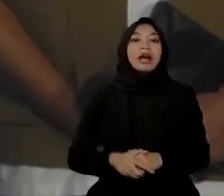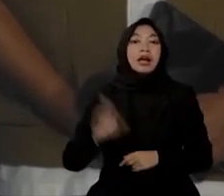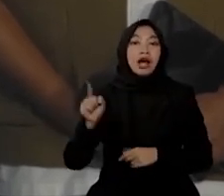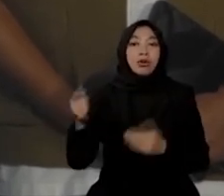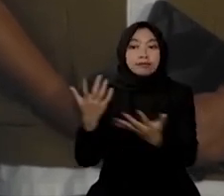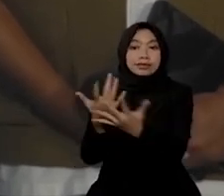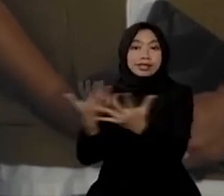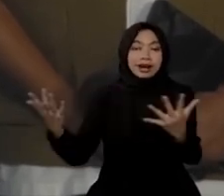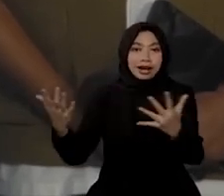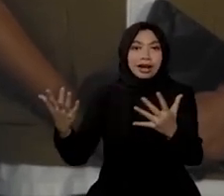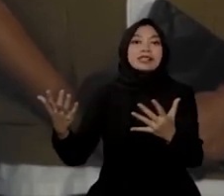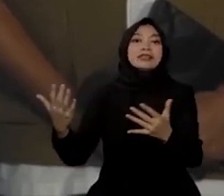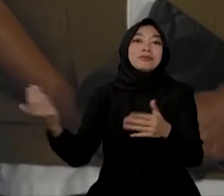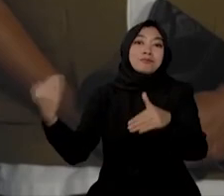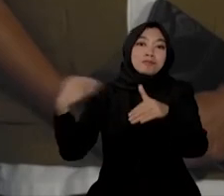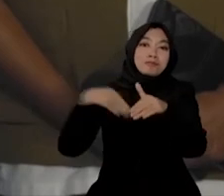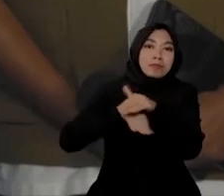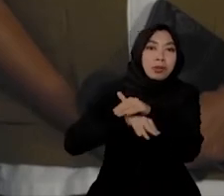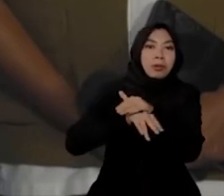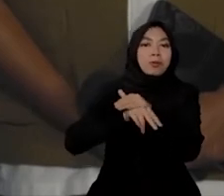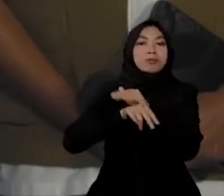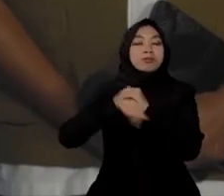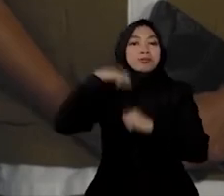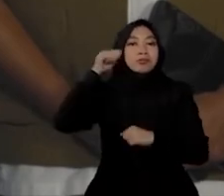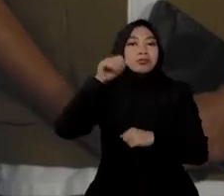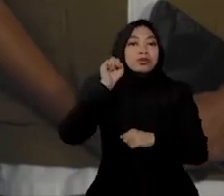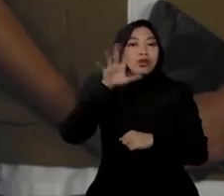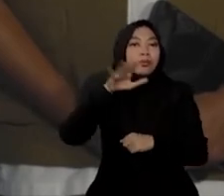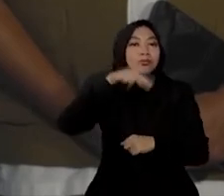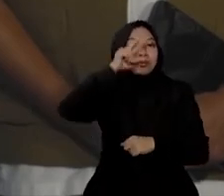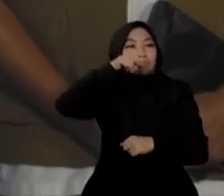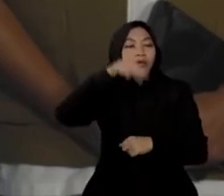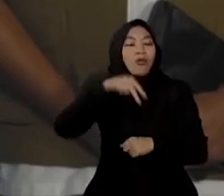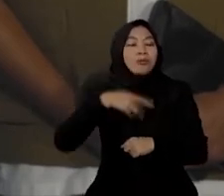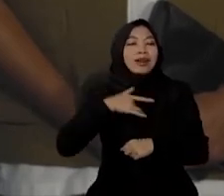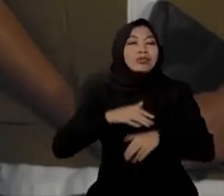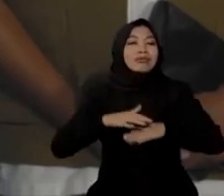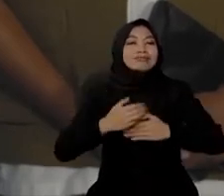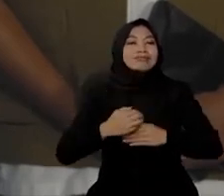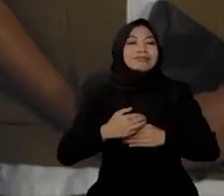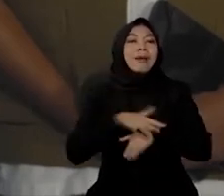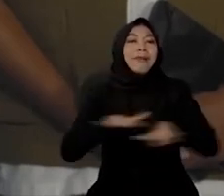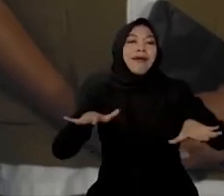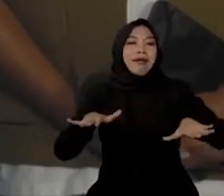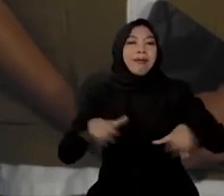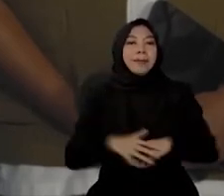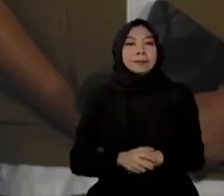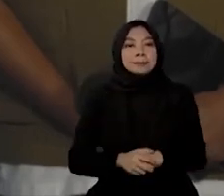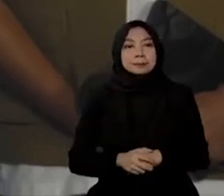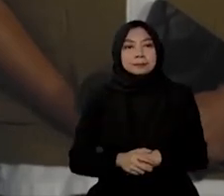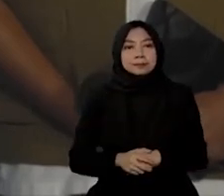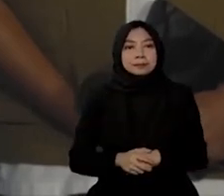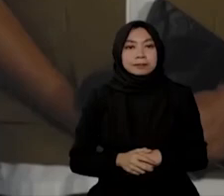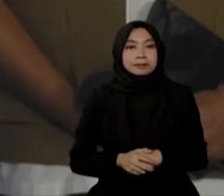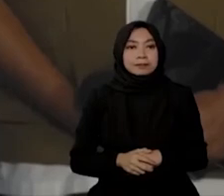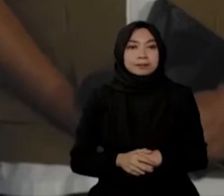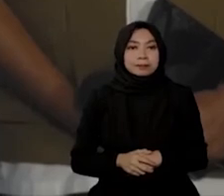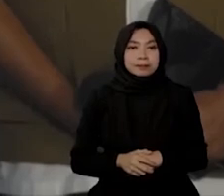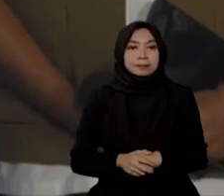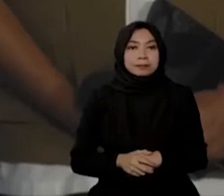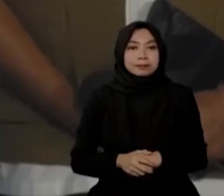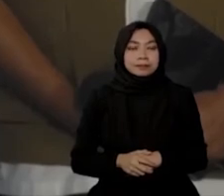berkegiatan, mereka akan bisa merasakan aman. Dari berbagai kajian, sesungguhnya disampaikan